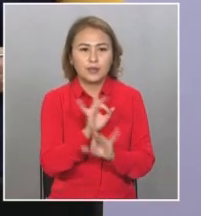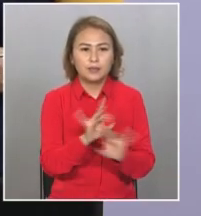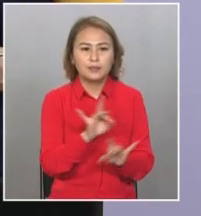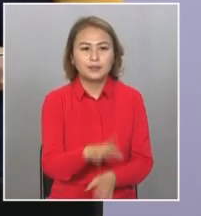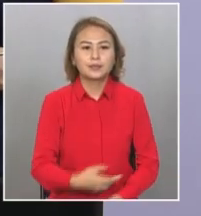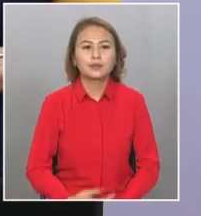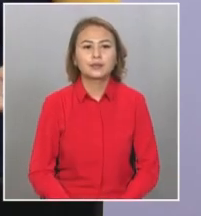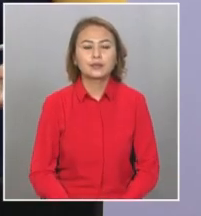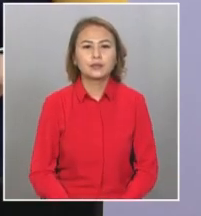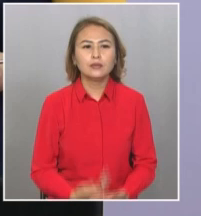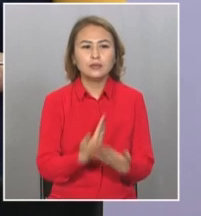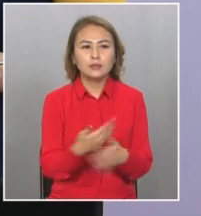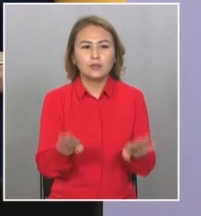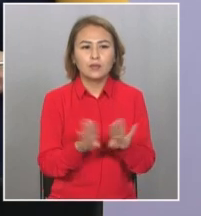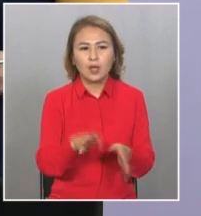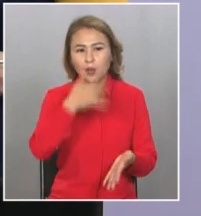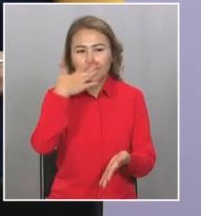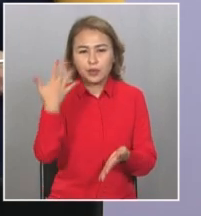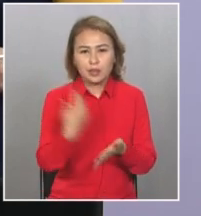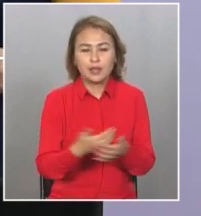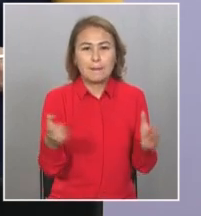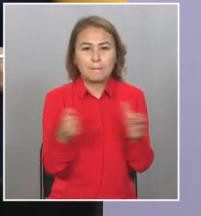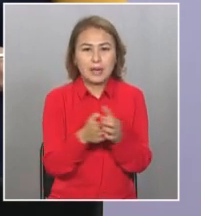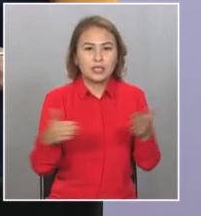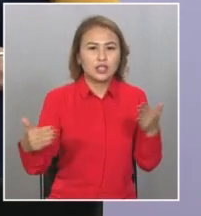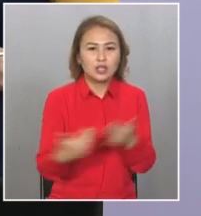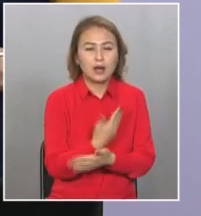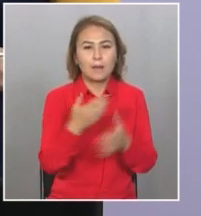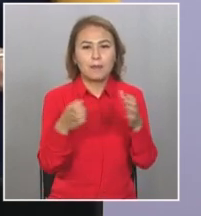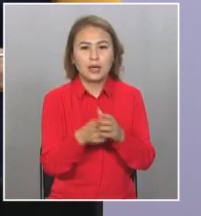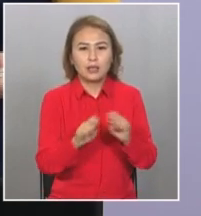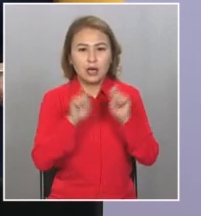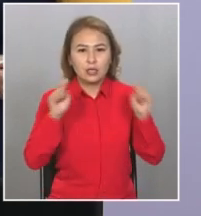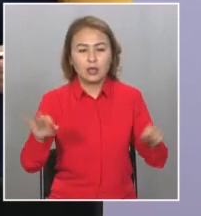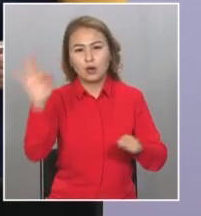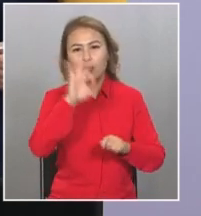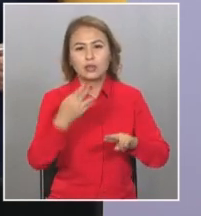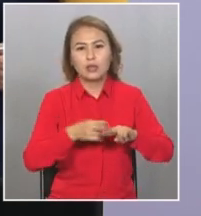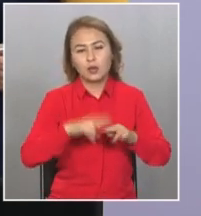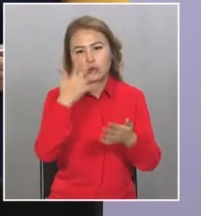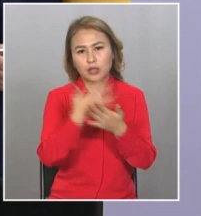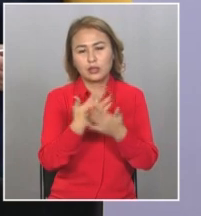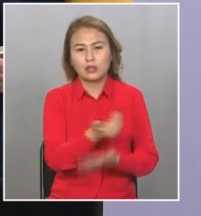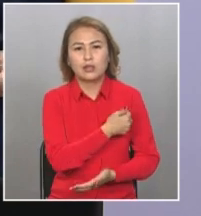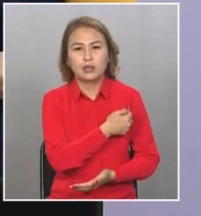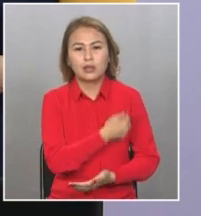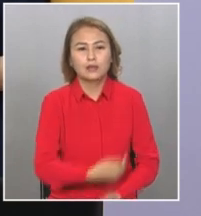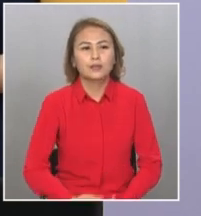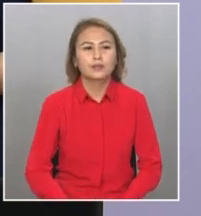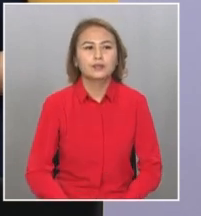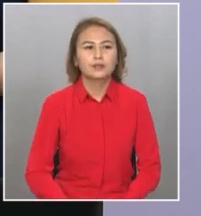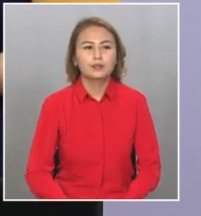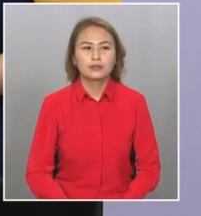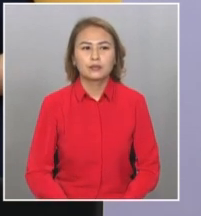жазады. Бұл өздерінің партияны, жаңа партияны ашылғандығын осылай көрсеткісі келген.